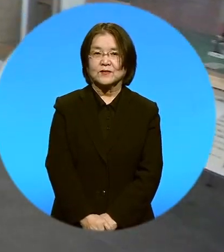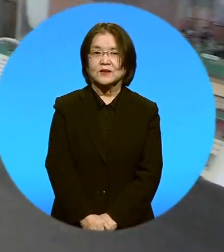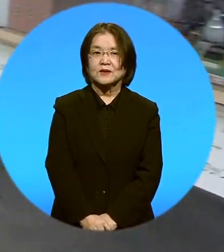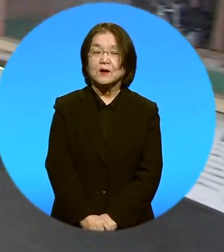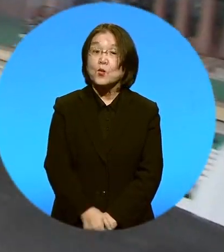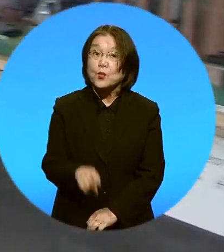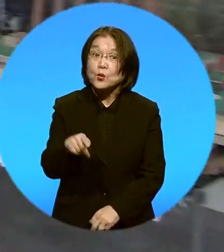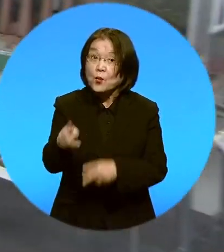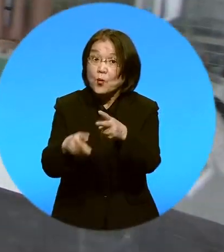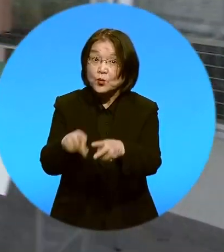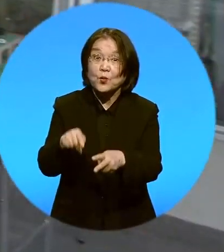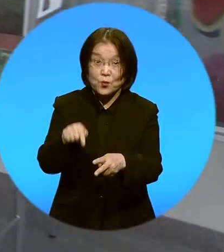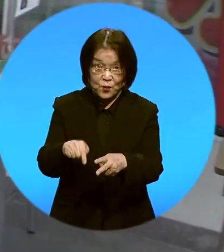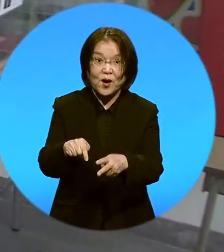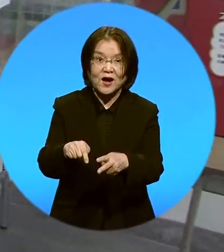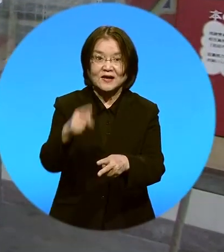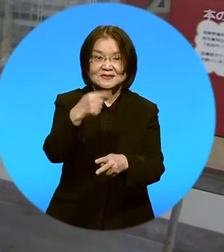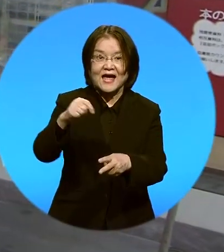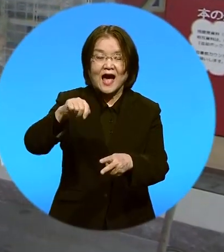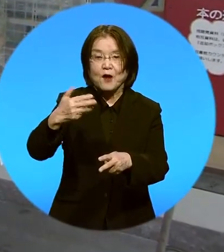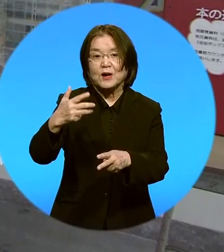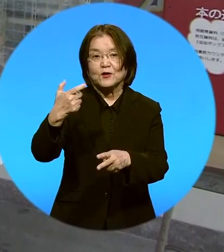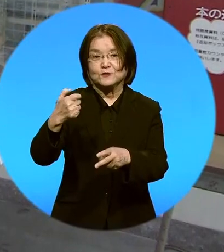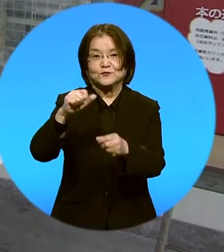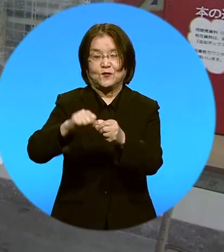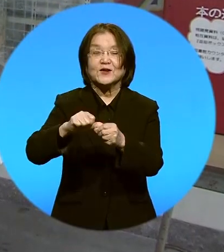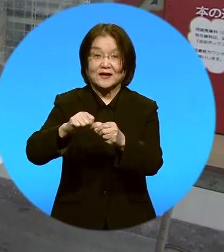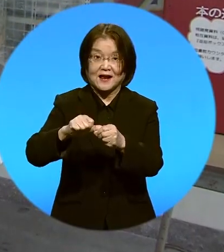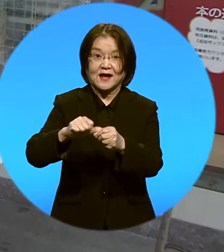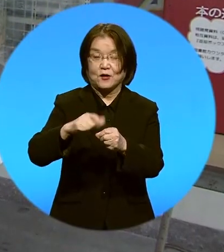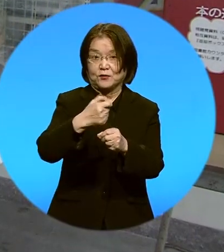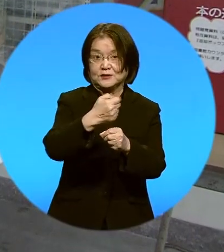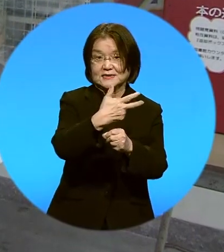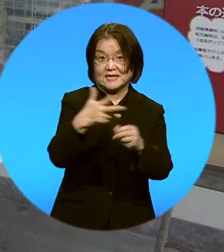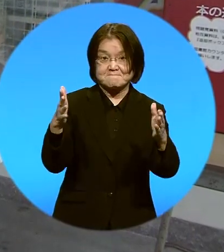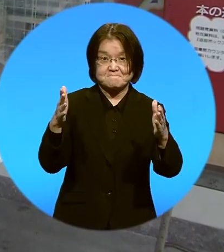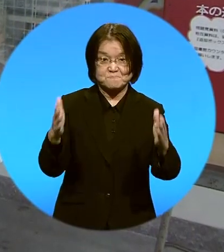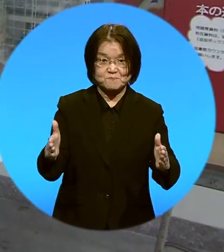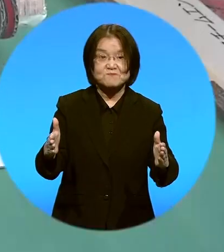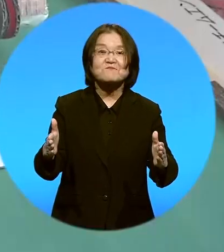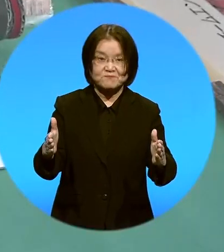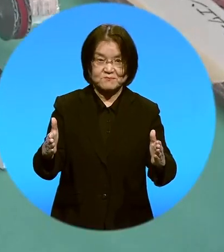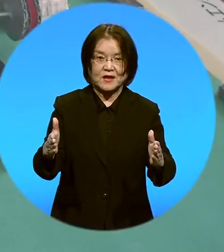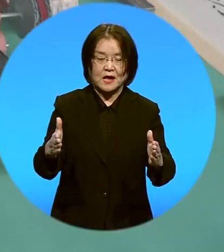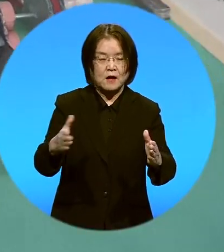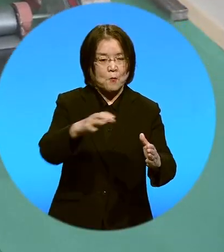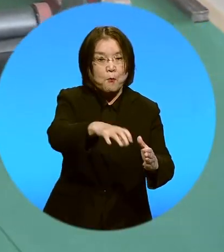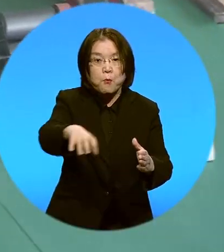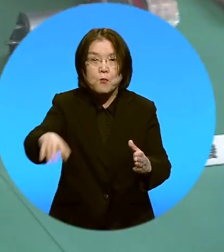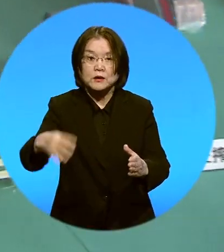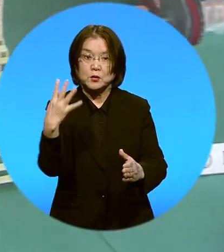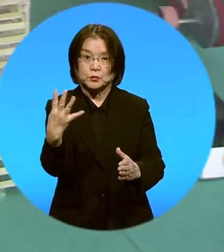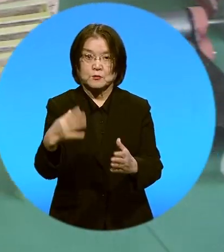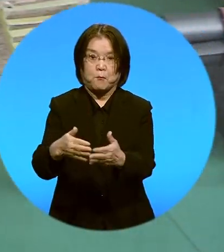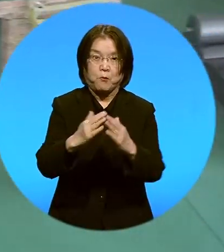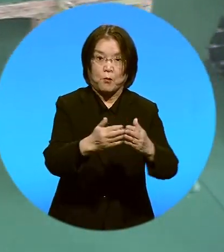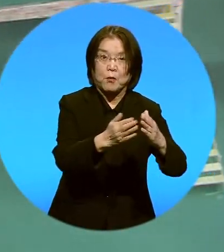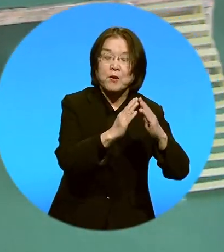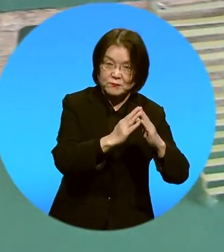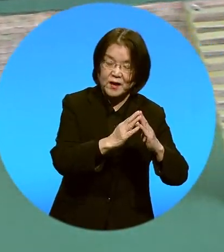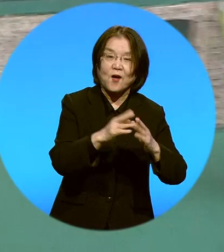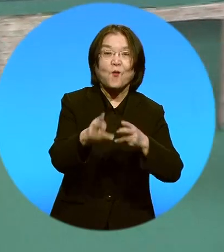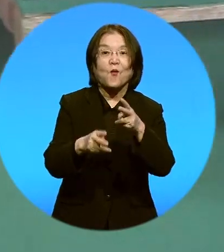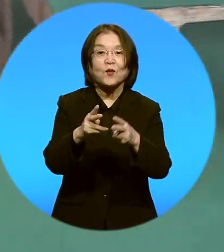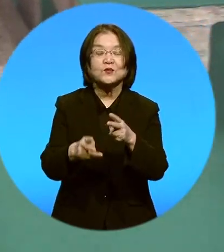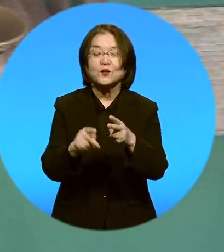久慈白桃工場は1865年から67年にかけ島内4カ所に建設された白